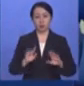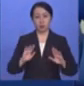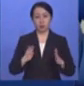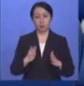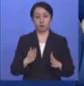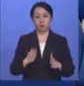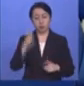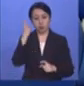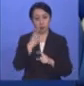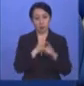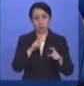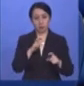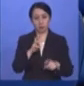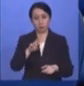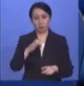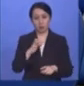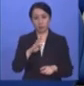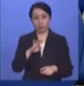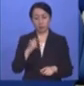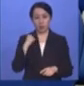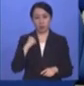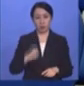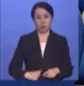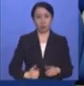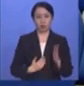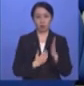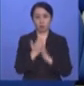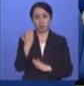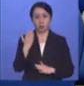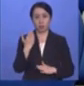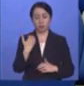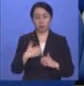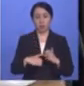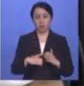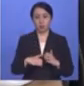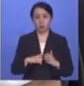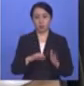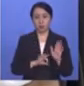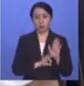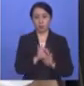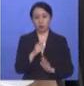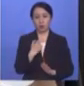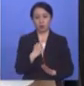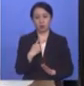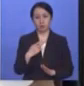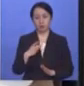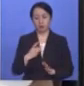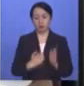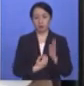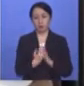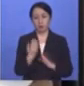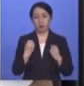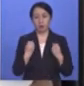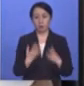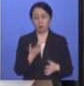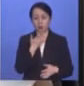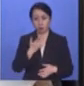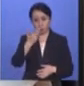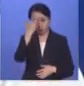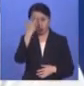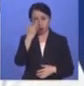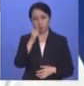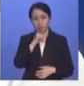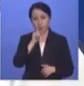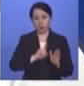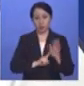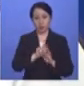По данным Казгидромет, в мае и июне ожидается повышение среднемесячной температуры на 1-2 градуса выше обычной. А в летние месяцы, начиная